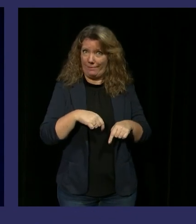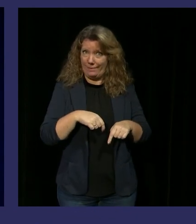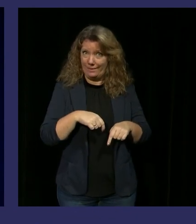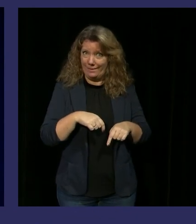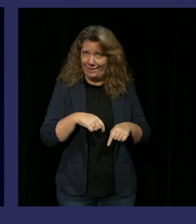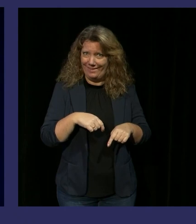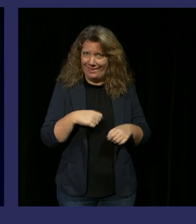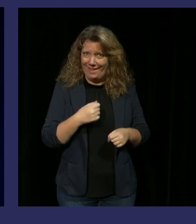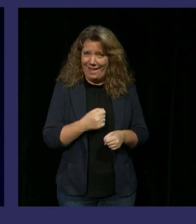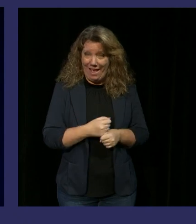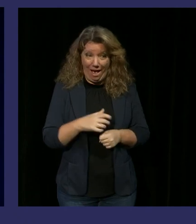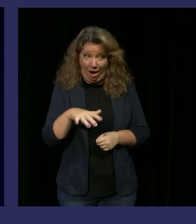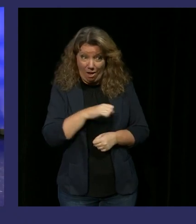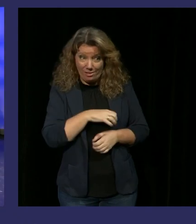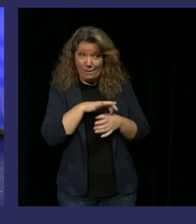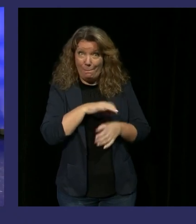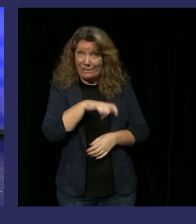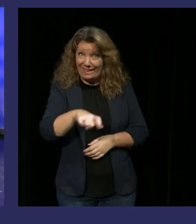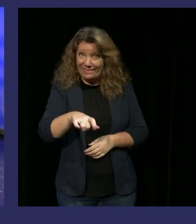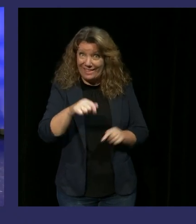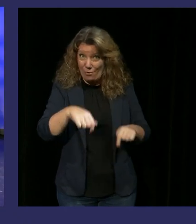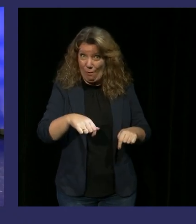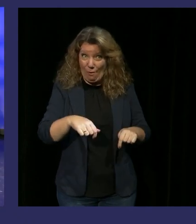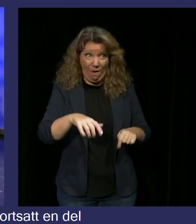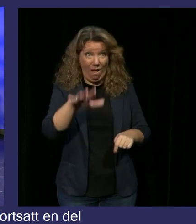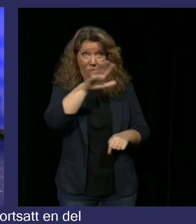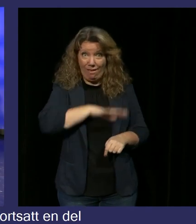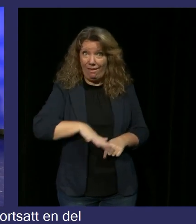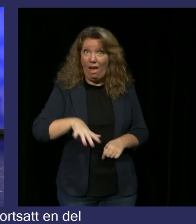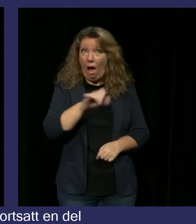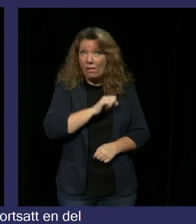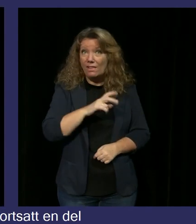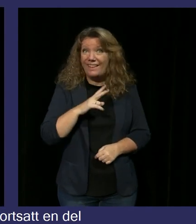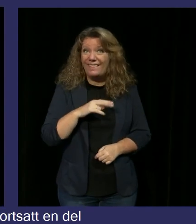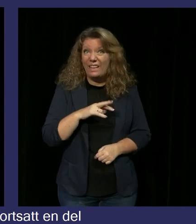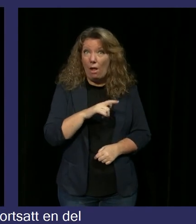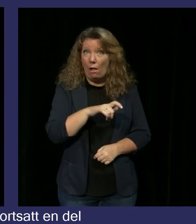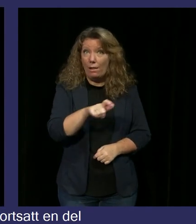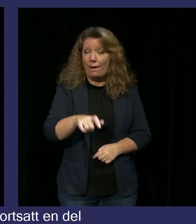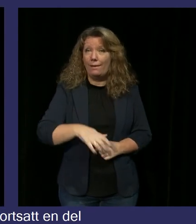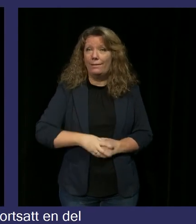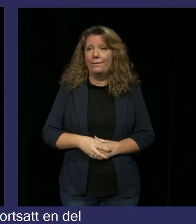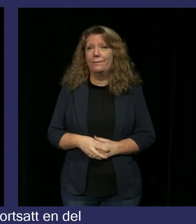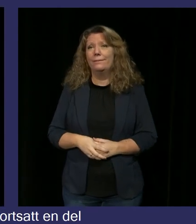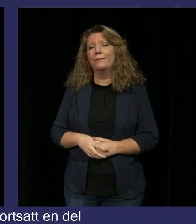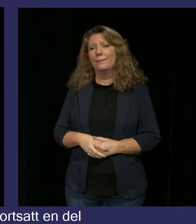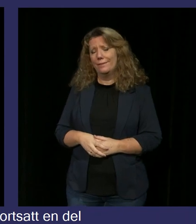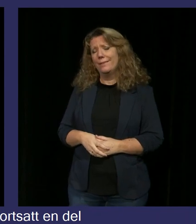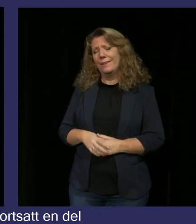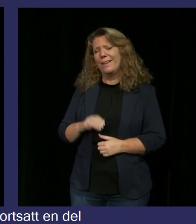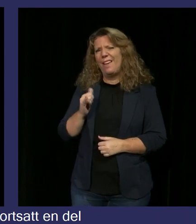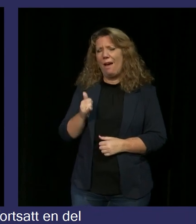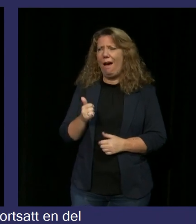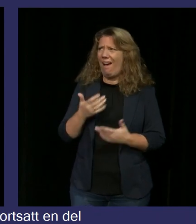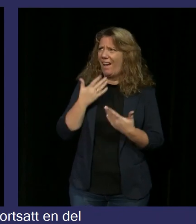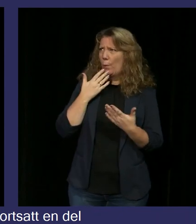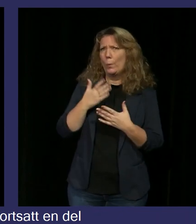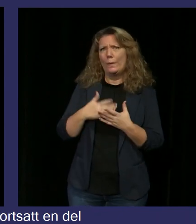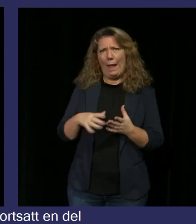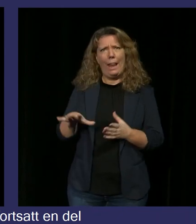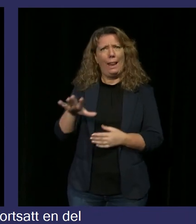Alle pasienter I Norge nå, vi digitale? Ja, en del av oss det, men